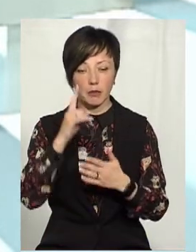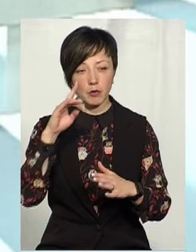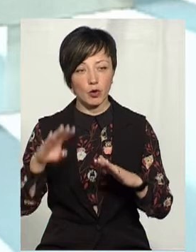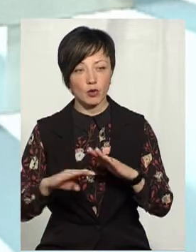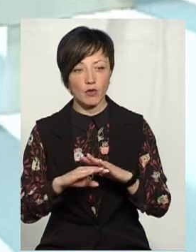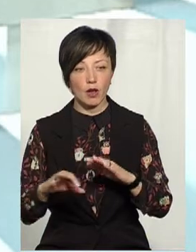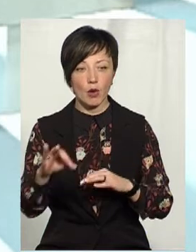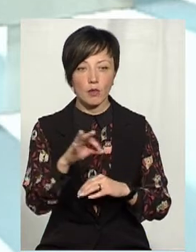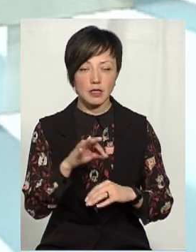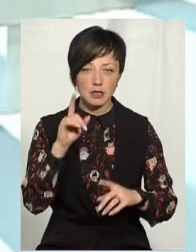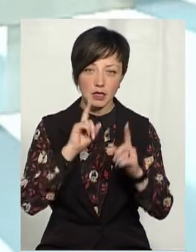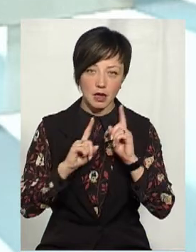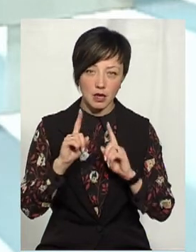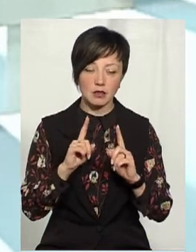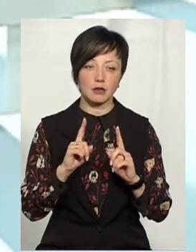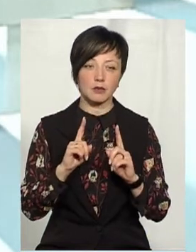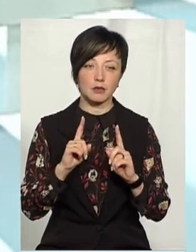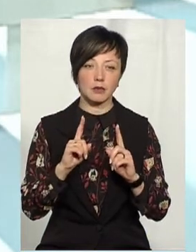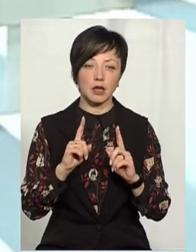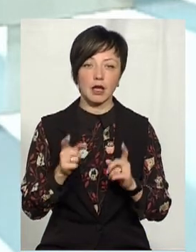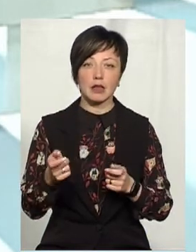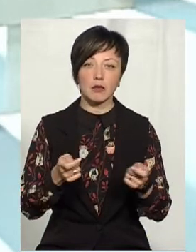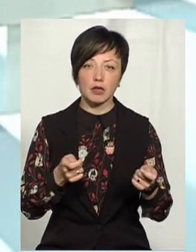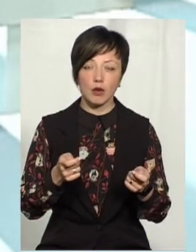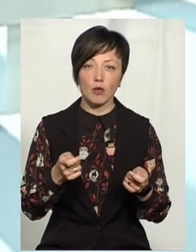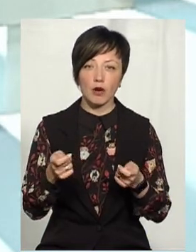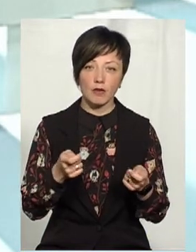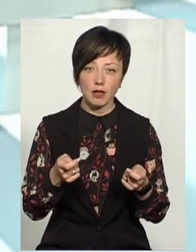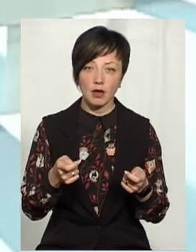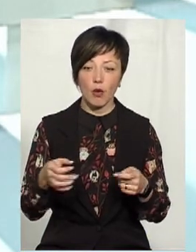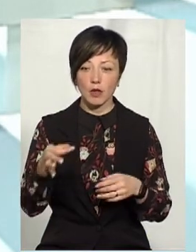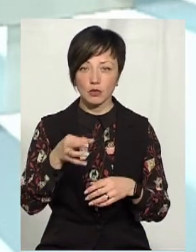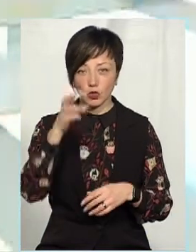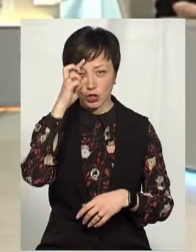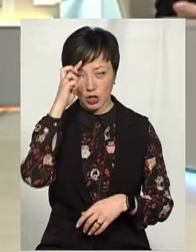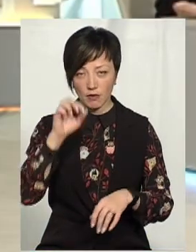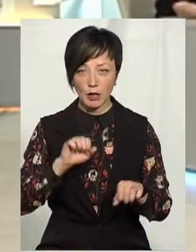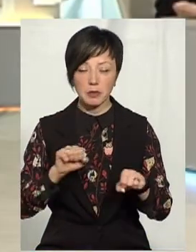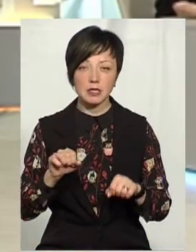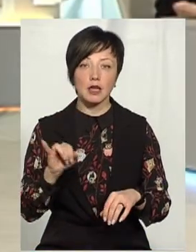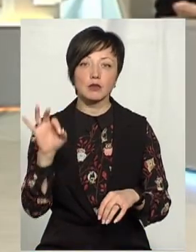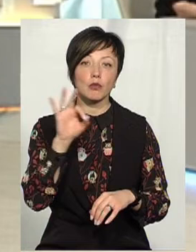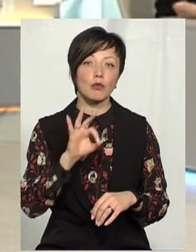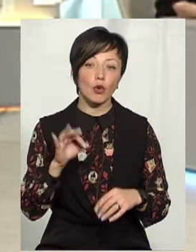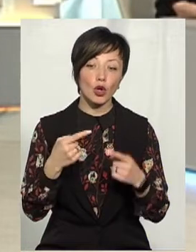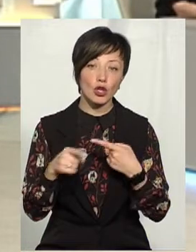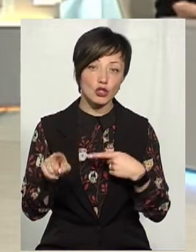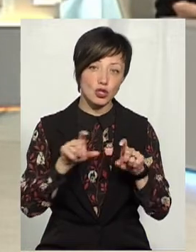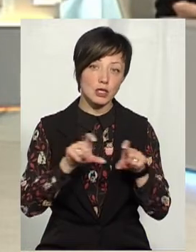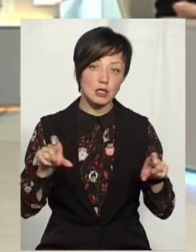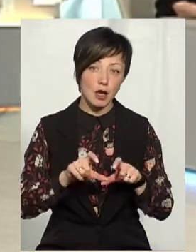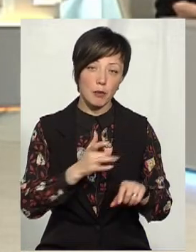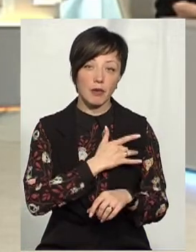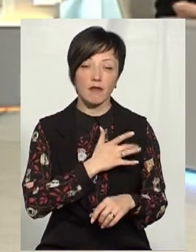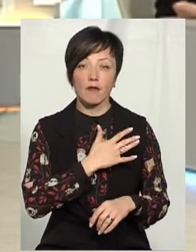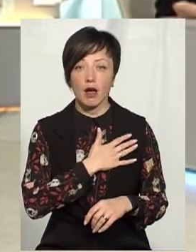підпорядкування обласній раді. Ми маємо вплив зі сторони департаменту управління відповідно обласної державної адміністрації. Щодо інших закладів, які